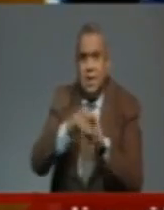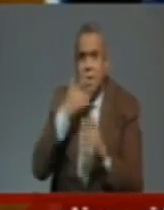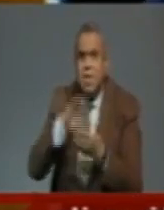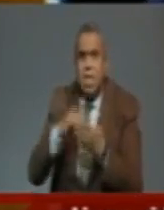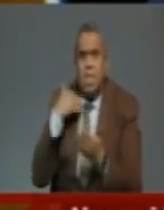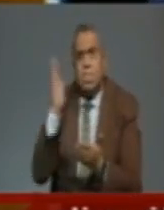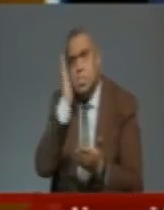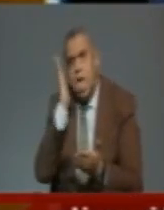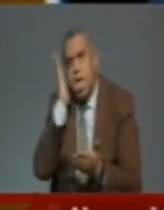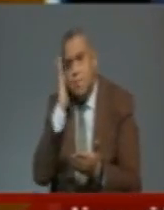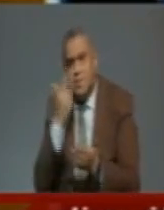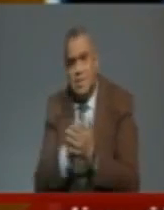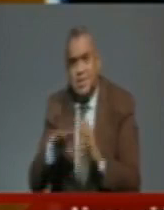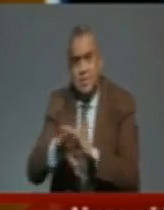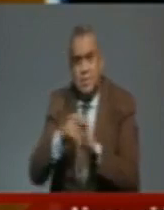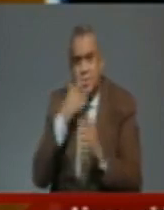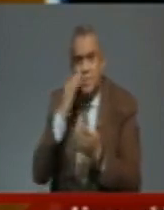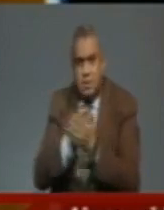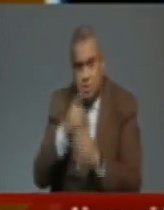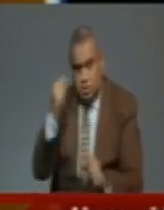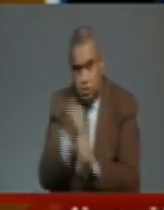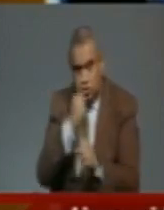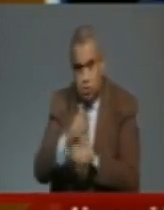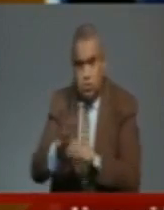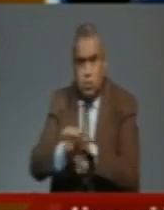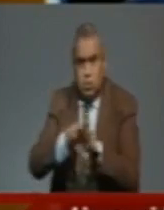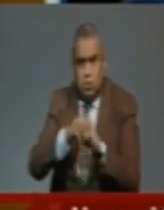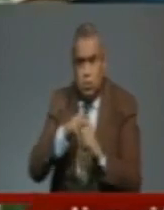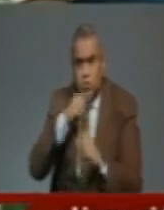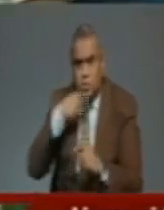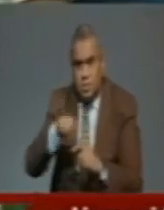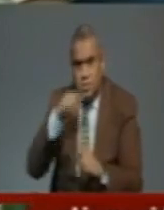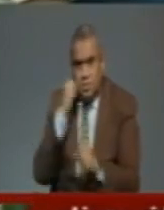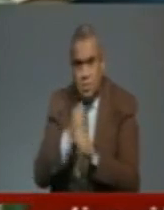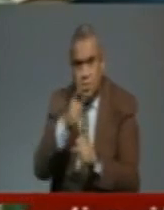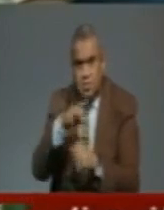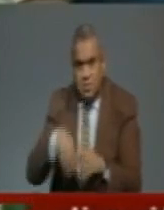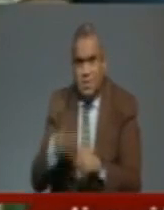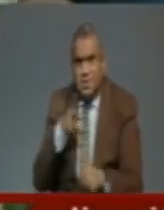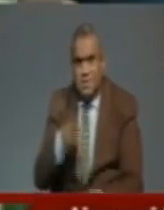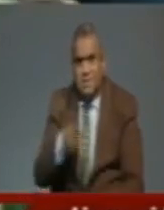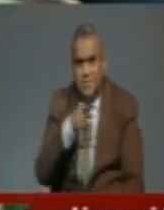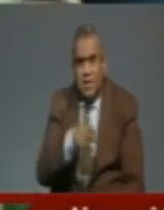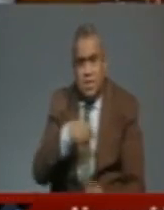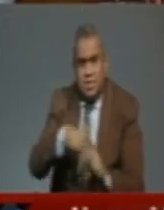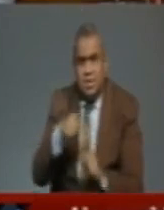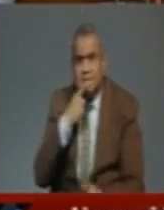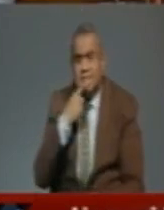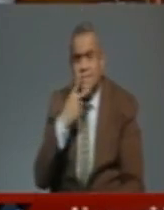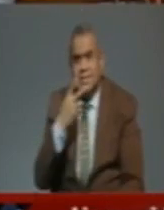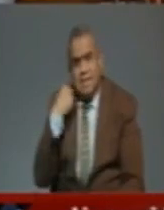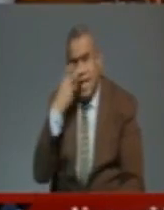لحضرتك يا فندم ما بداناش فيه وهنبدا فيه وهنخلصه ان شاء الله باذن الله، وسيادتك هتفتتحه في خلال سنتين. الكلام ده كان